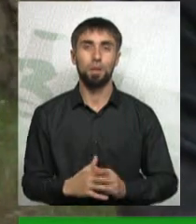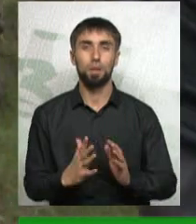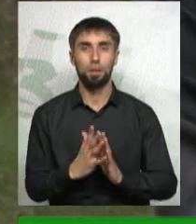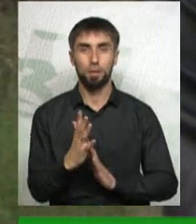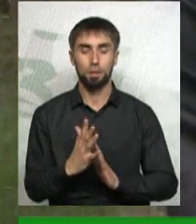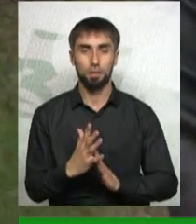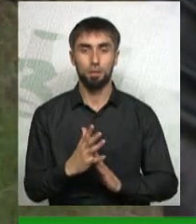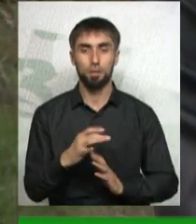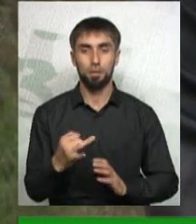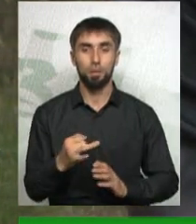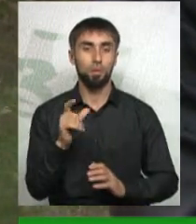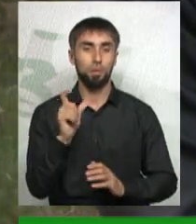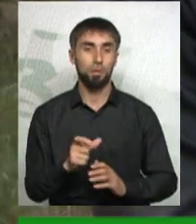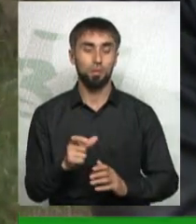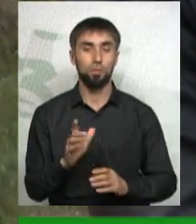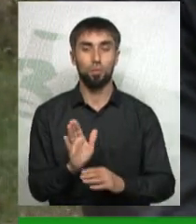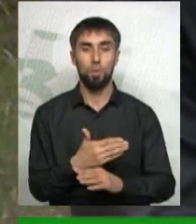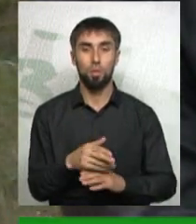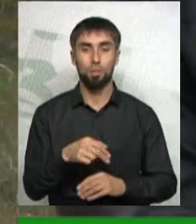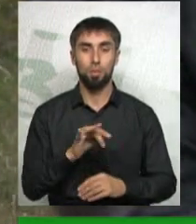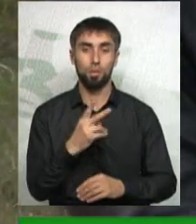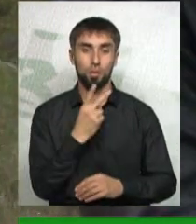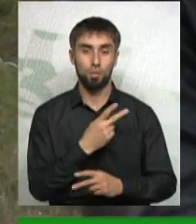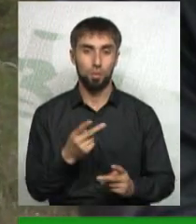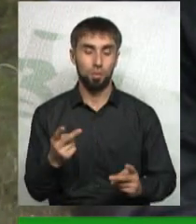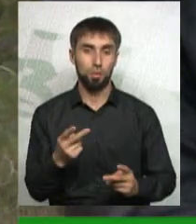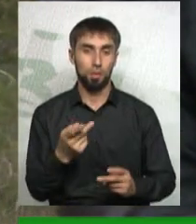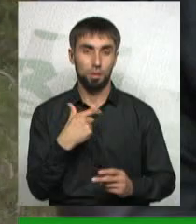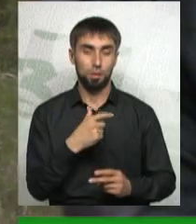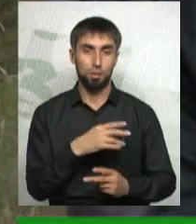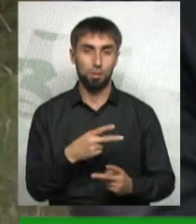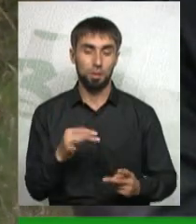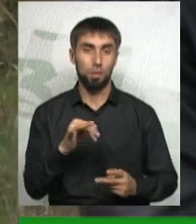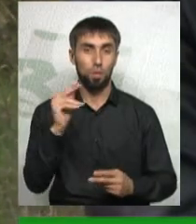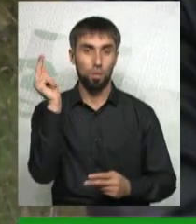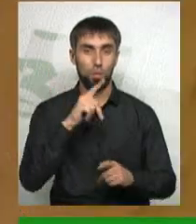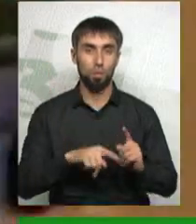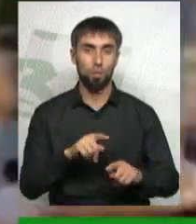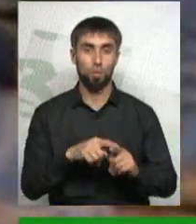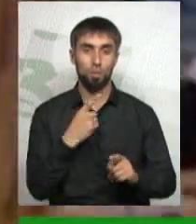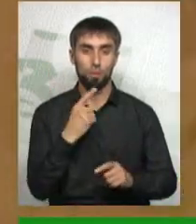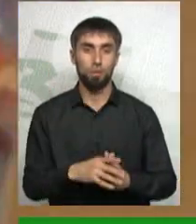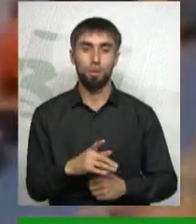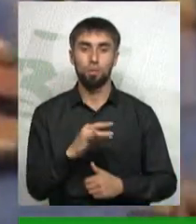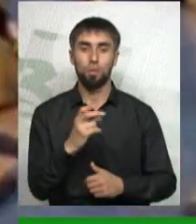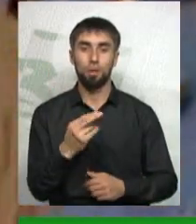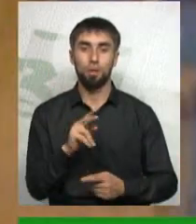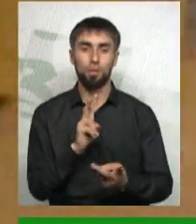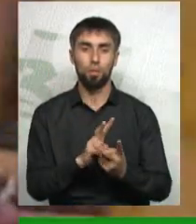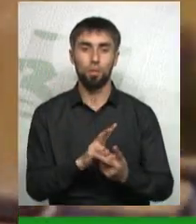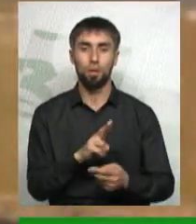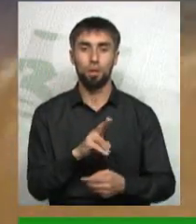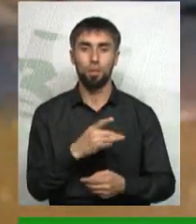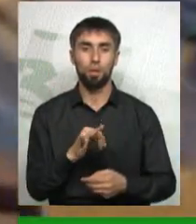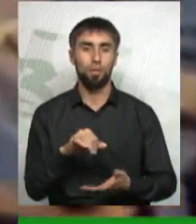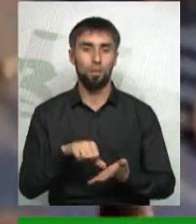растения. И человек, прогуливаясь по парку, смотрит вокруг себя и изучает родной язык. Зоны для встреч, камерных